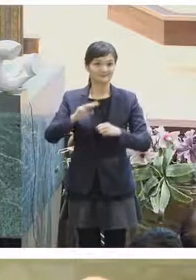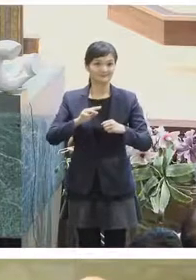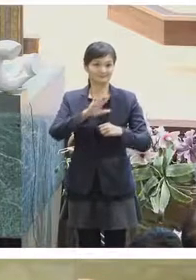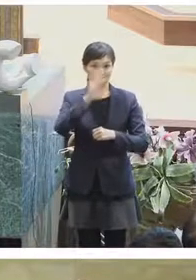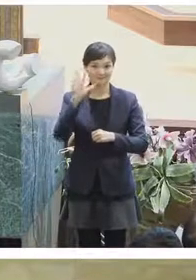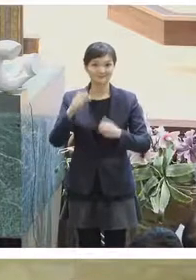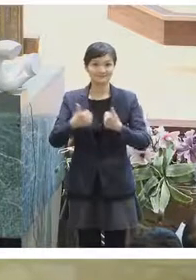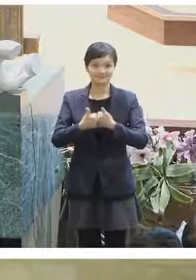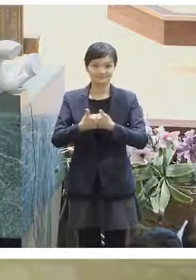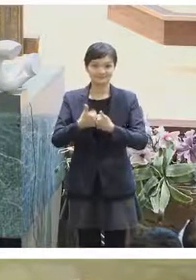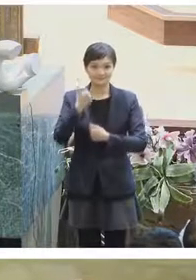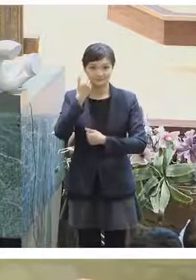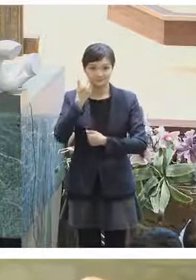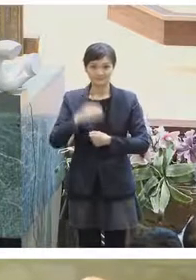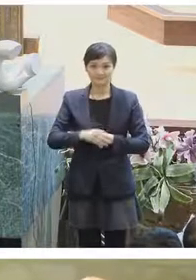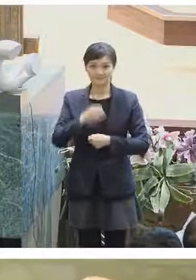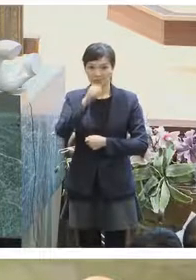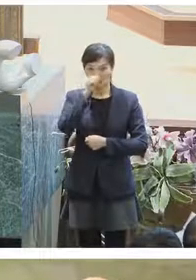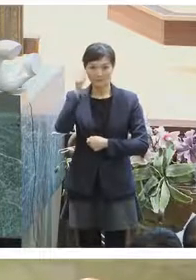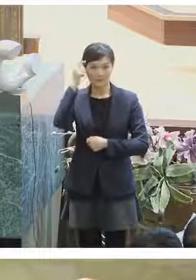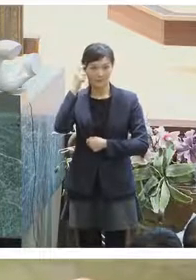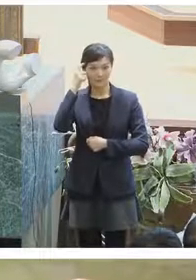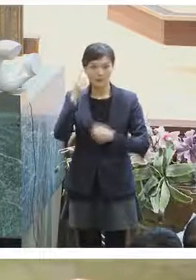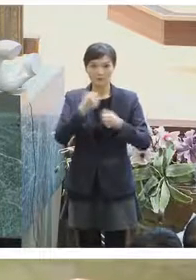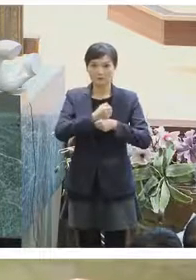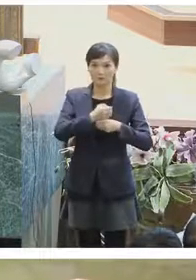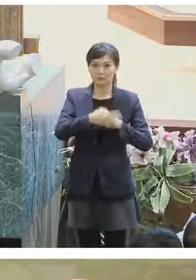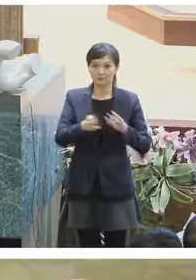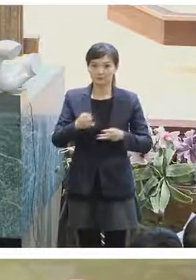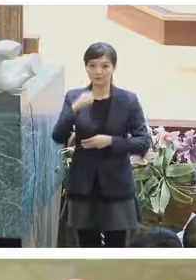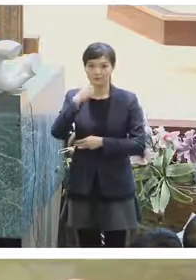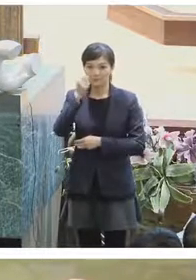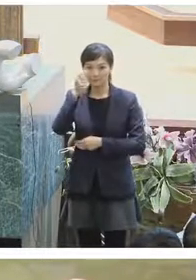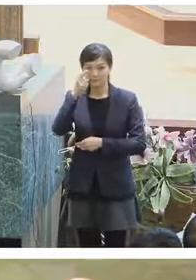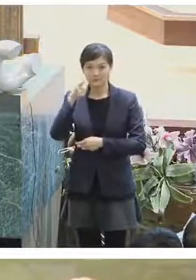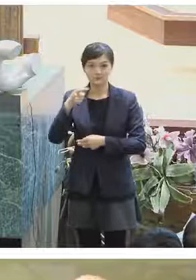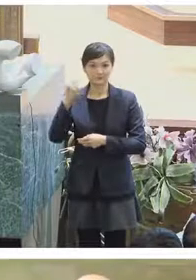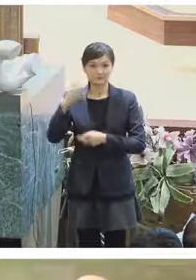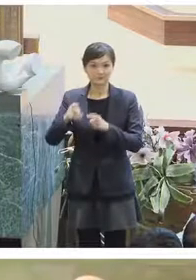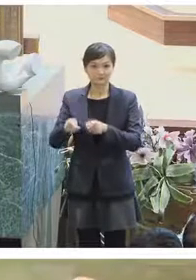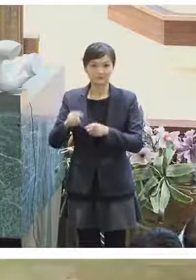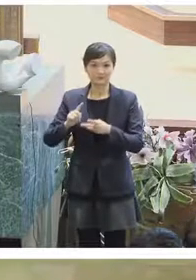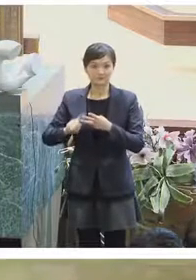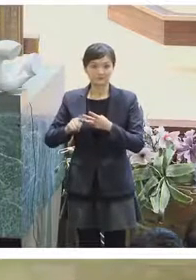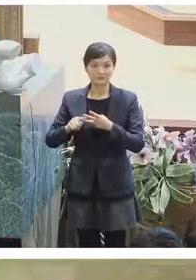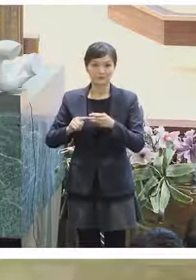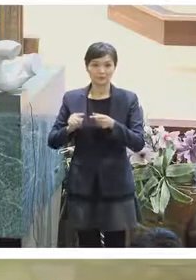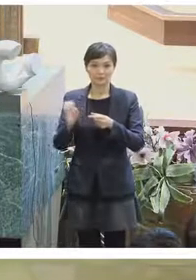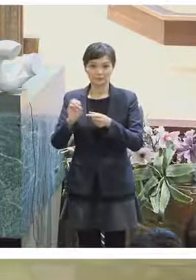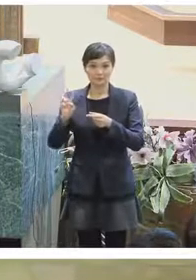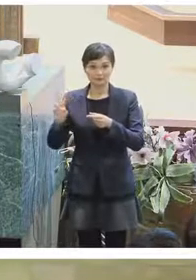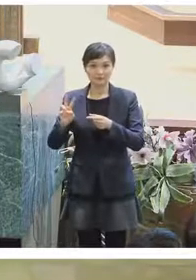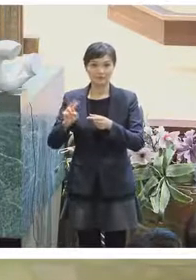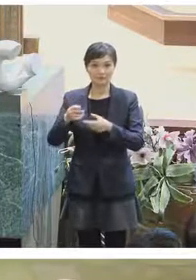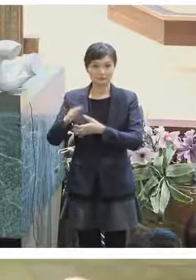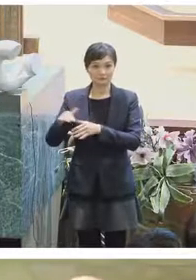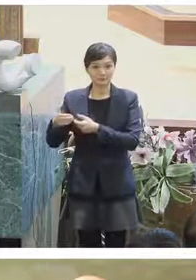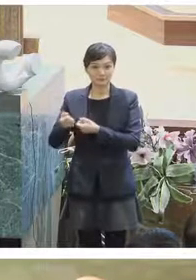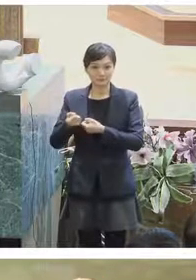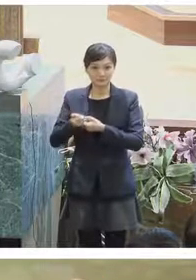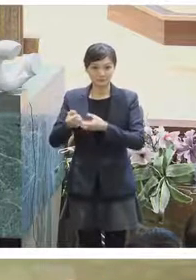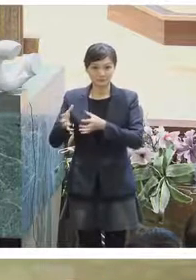共同主办单位包含好想工作室、台南新芽、G01临时政府救松团、南方创客基